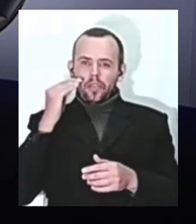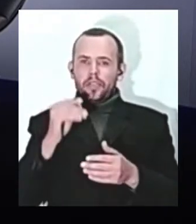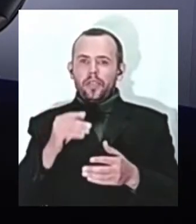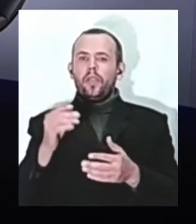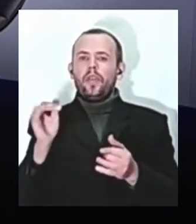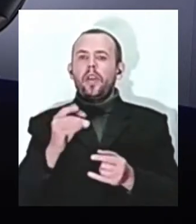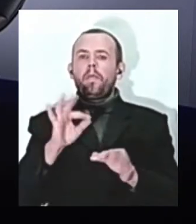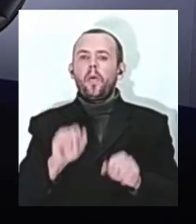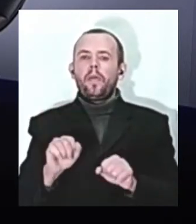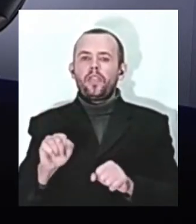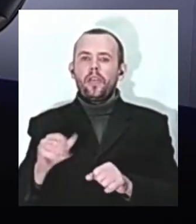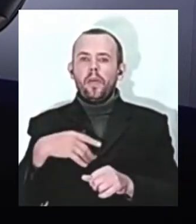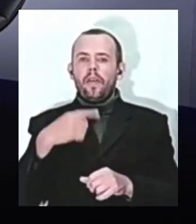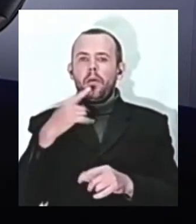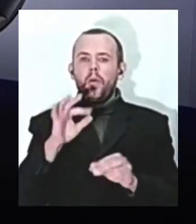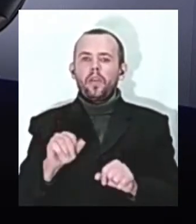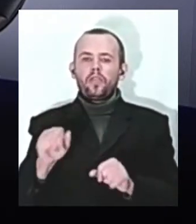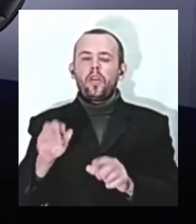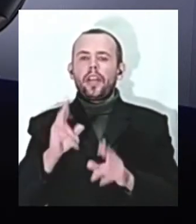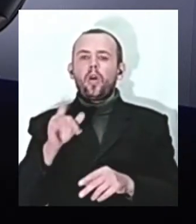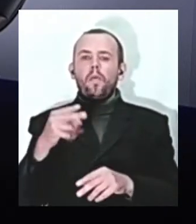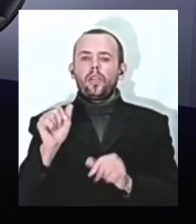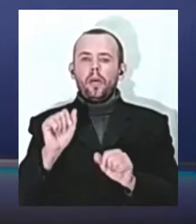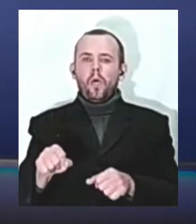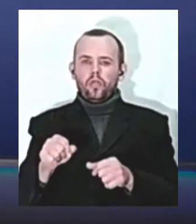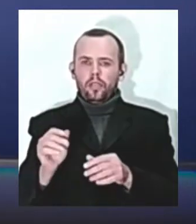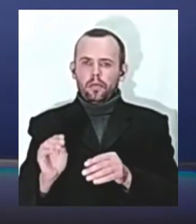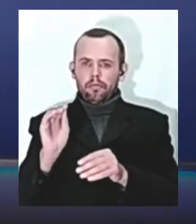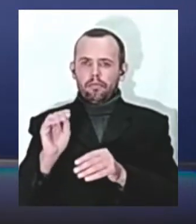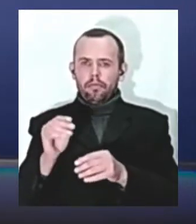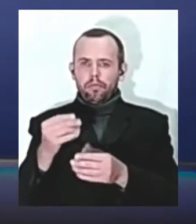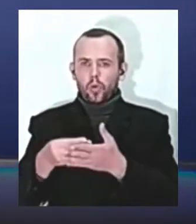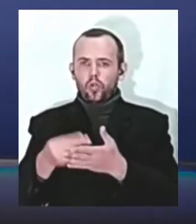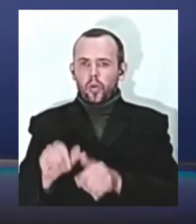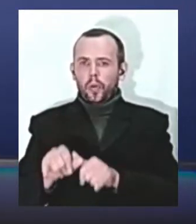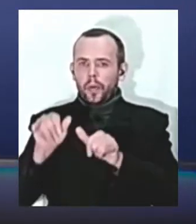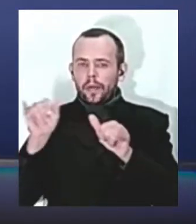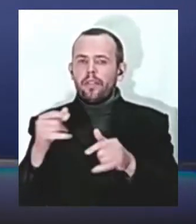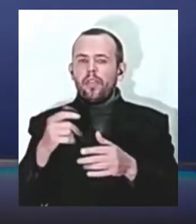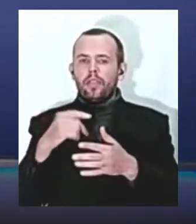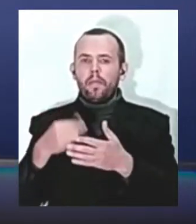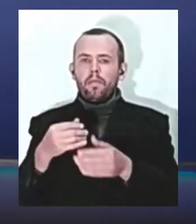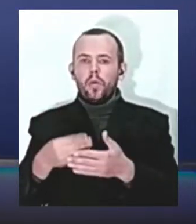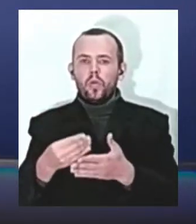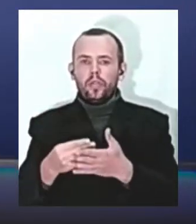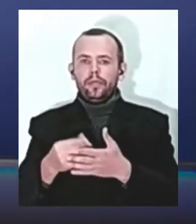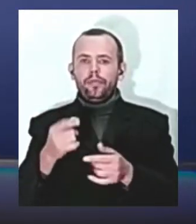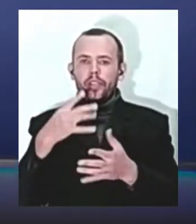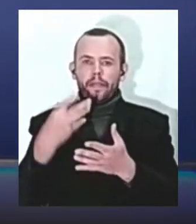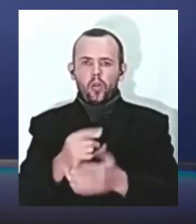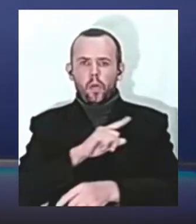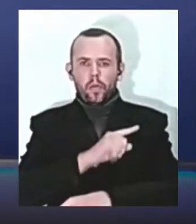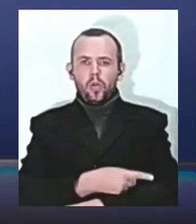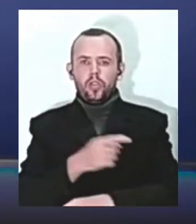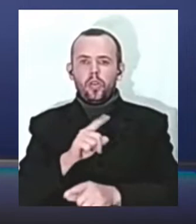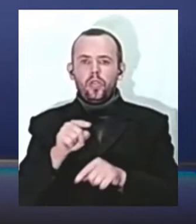от ми говоримо про можливості, як громади можуть поповнювати бюджети, збільшувати свої бюджети субвенції і свою потужність. Тут короткий коментар.